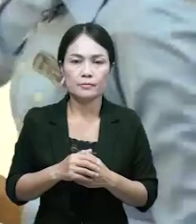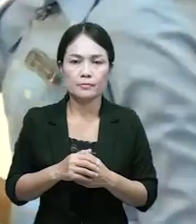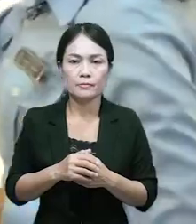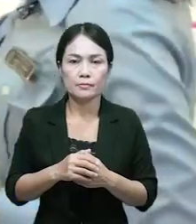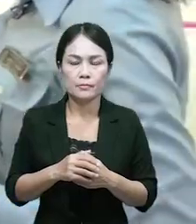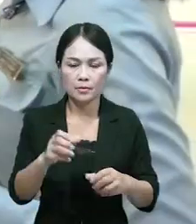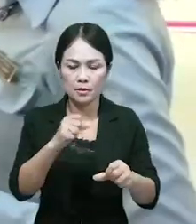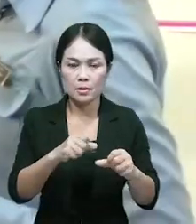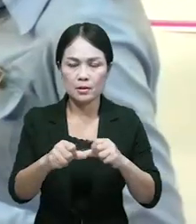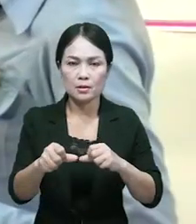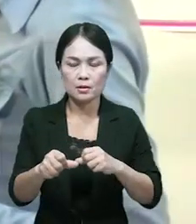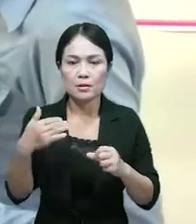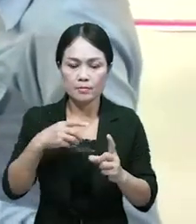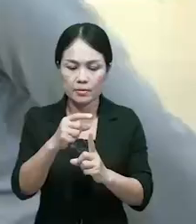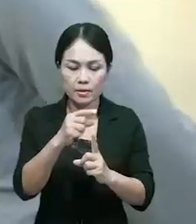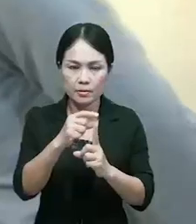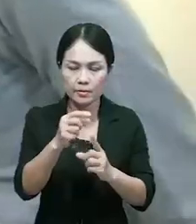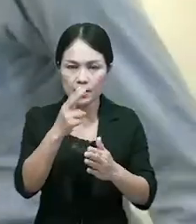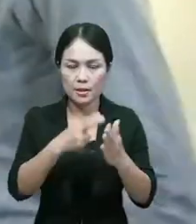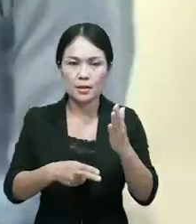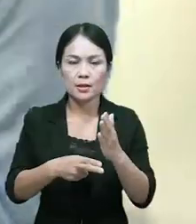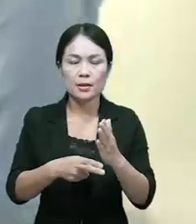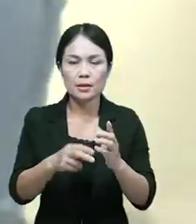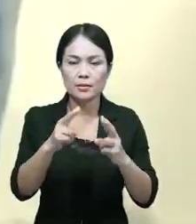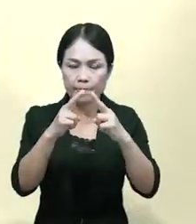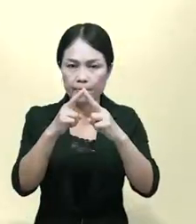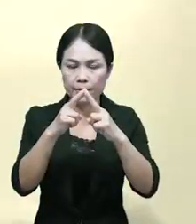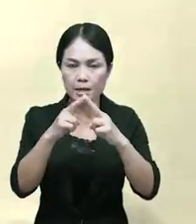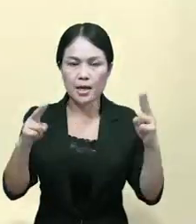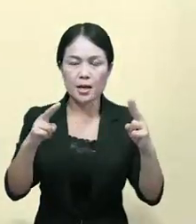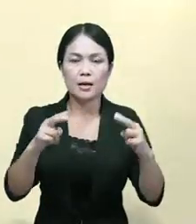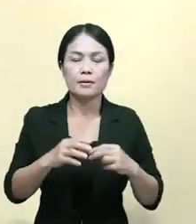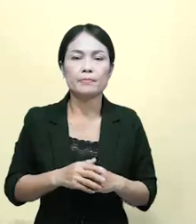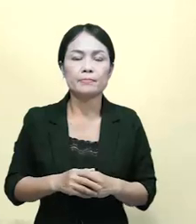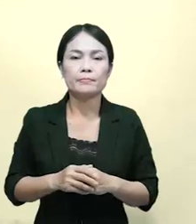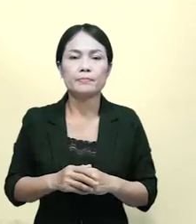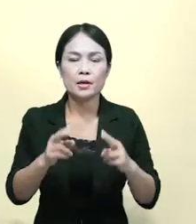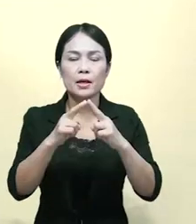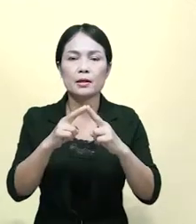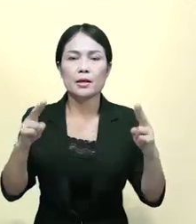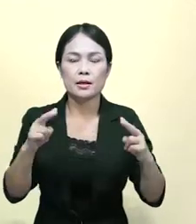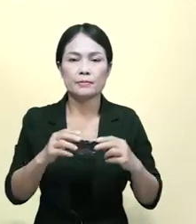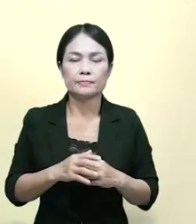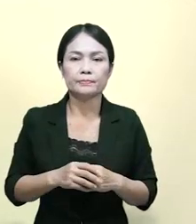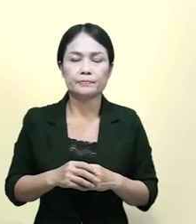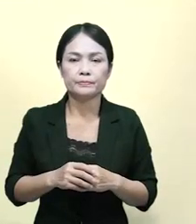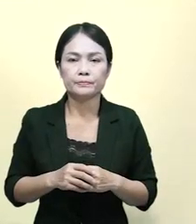បន្តមកទៀតមានពាក្យអីកូនមានពាក្យណាស់ហើយកូនអីចាណាស់